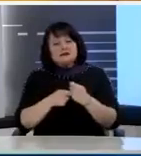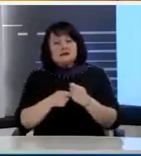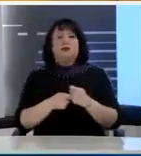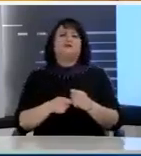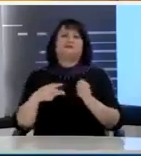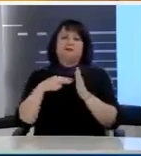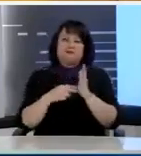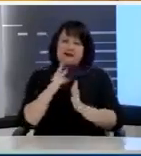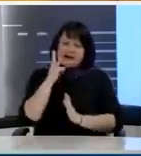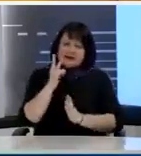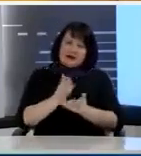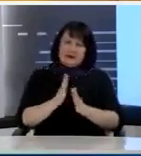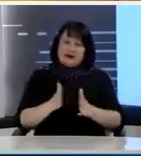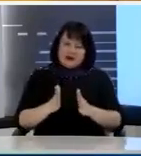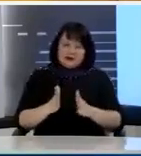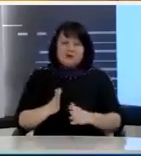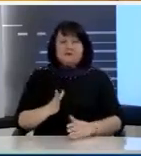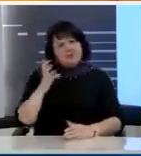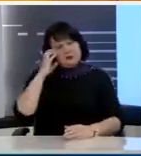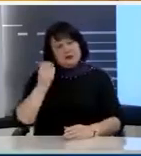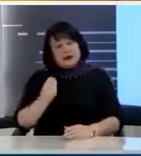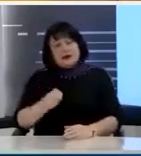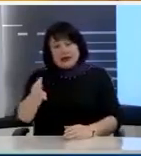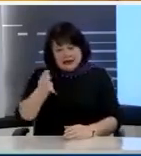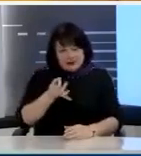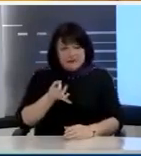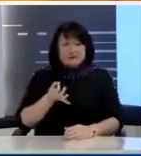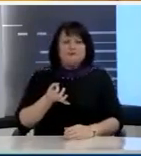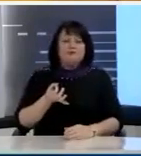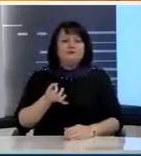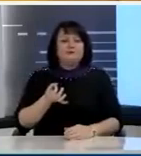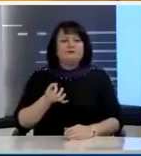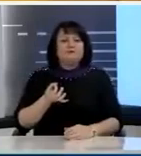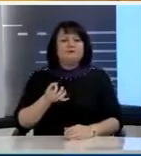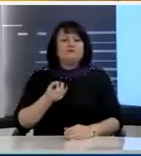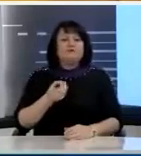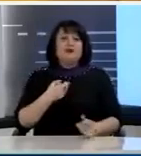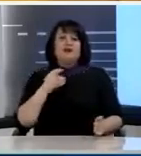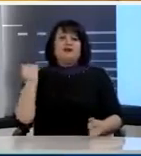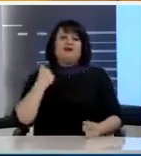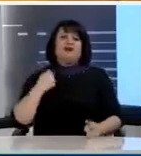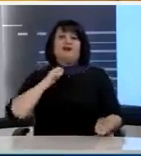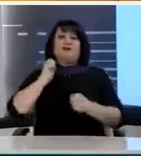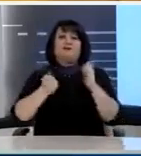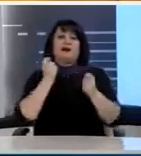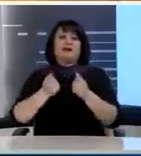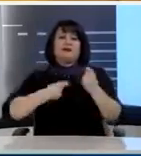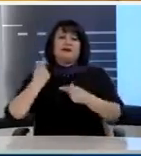στις αρχές του 2013, στα μισά της θητείας μου, αν θυμάμαι καλά, είπε: «Στο πάρτι ήμασταν καλεσμένοι, το πάρτι